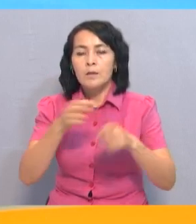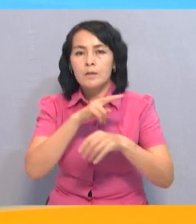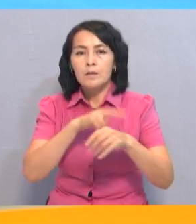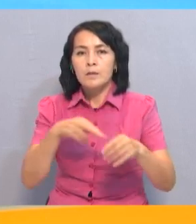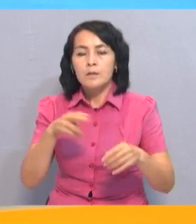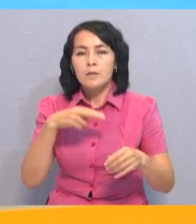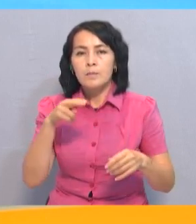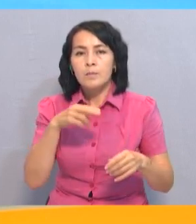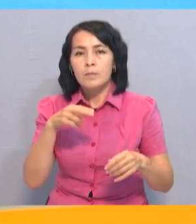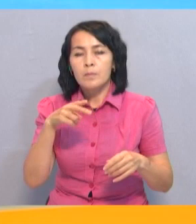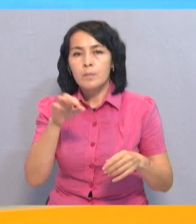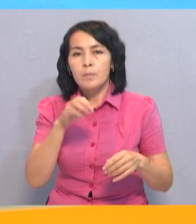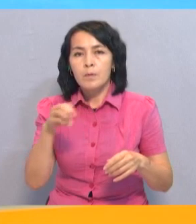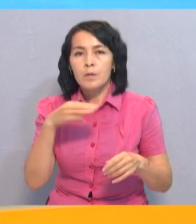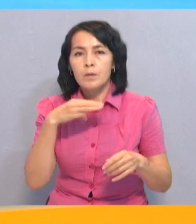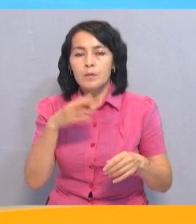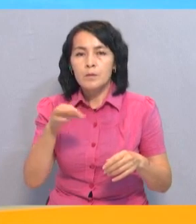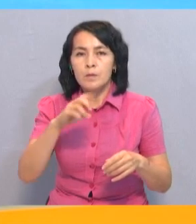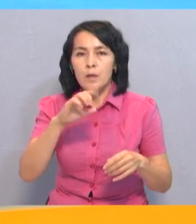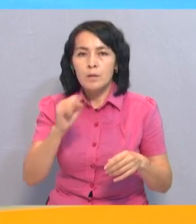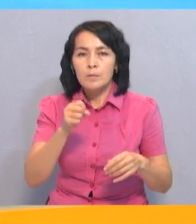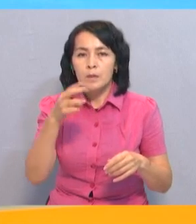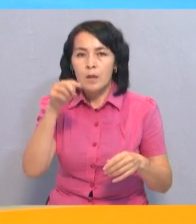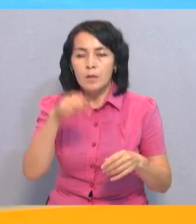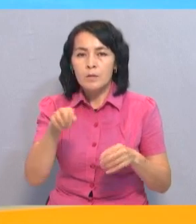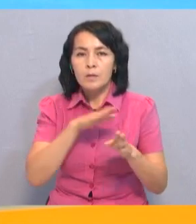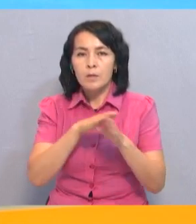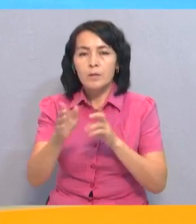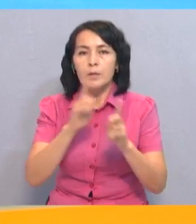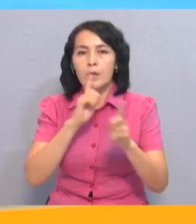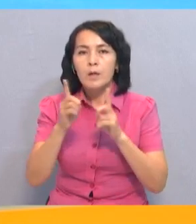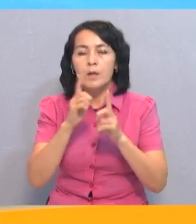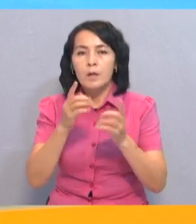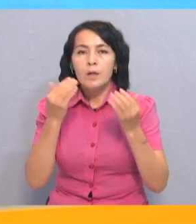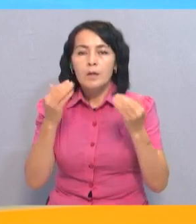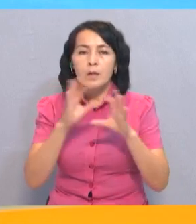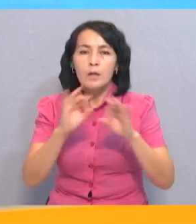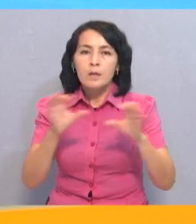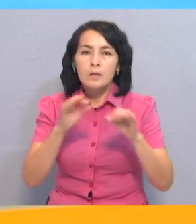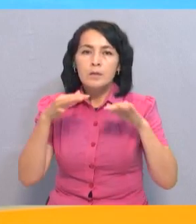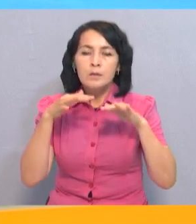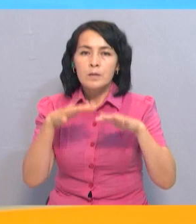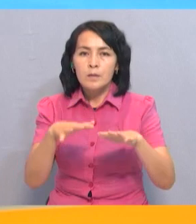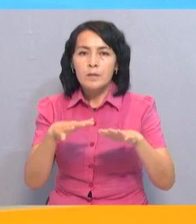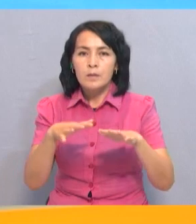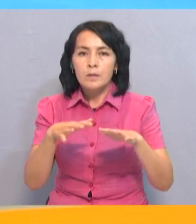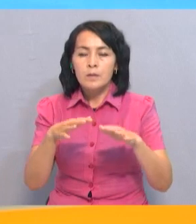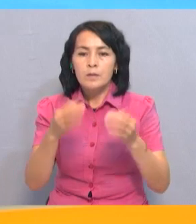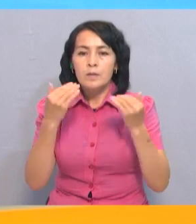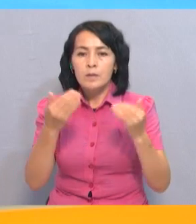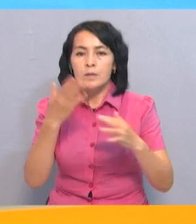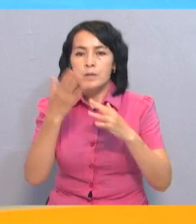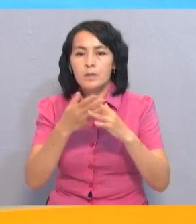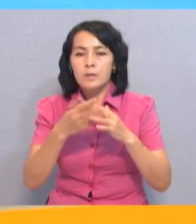полиции по Туркестанской области Алмаз Хан Тастанбеков в ходе брифинга в региональной службе коммуникации рассказал о результатах разовой